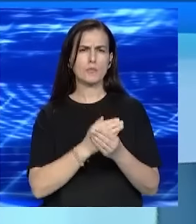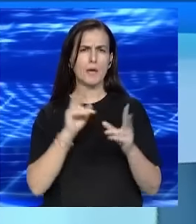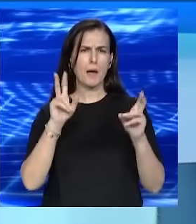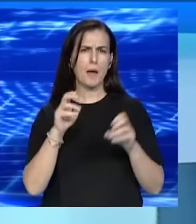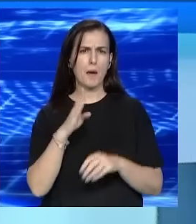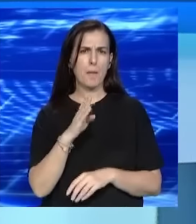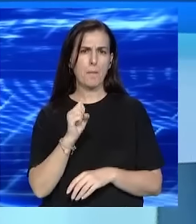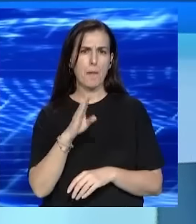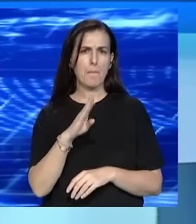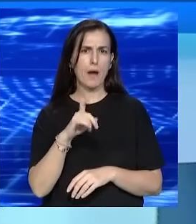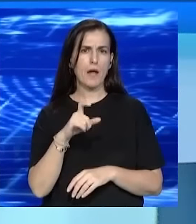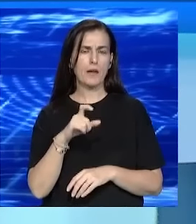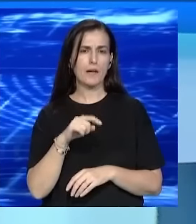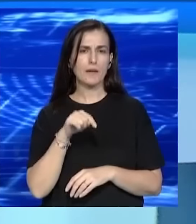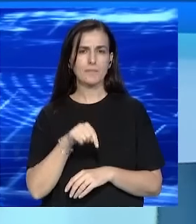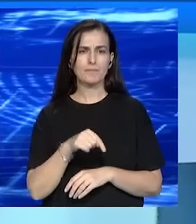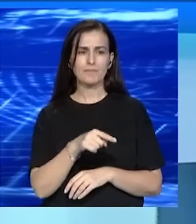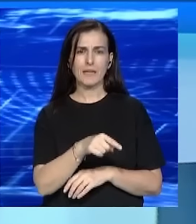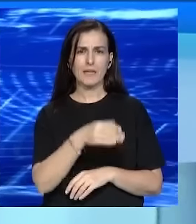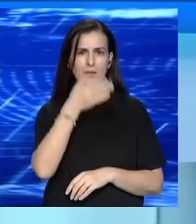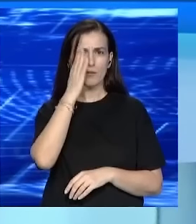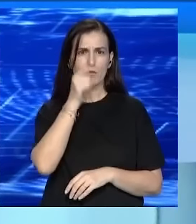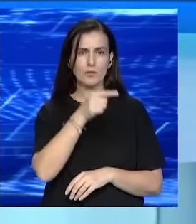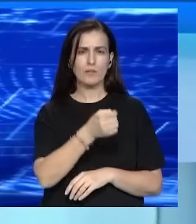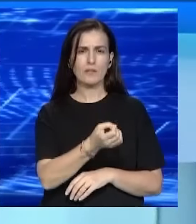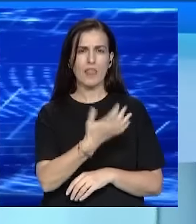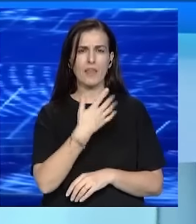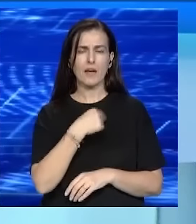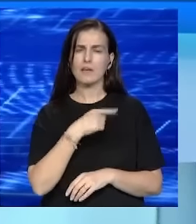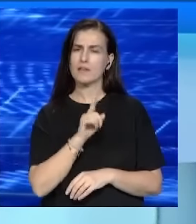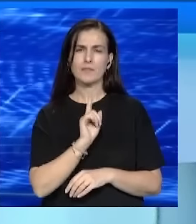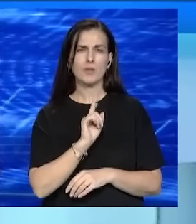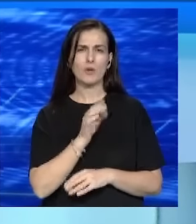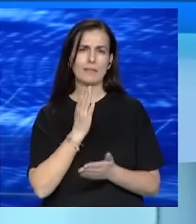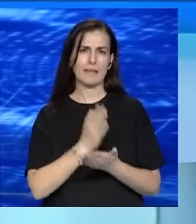tha se ky është një dënim politik me prova të fabrikuara.